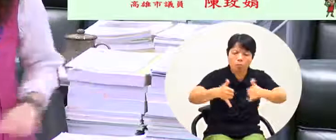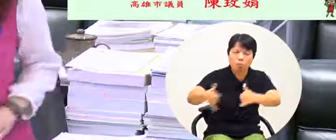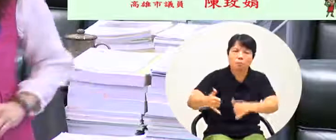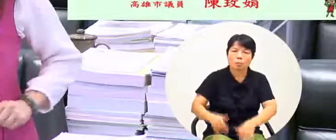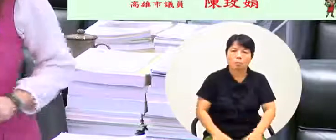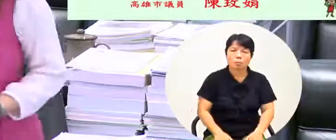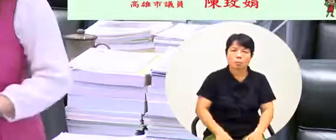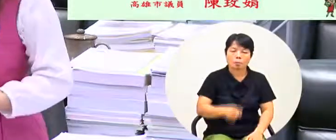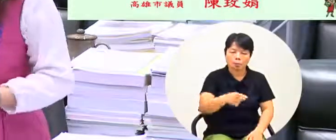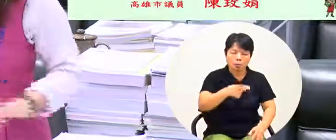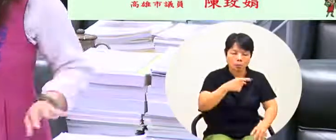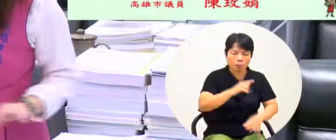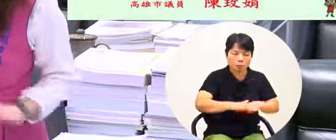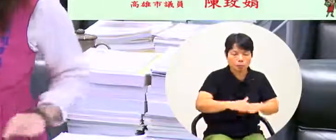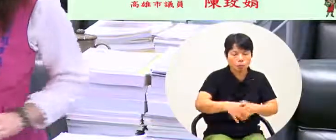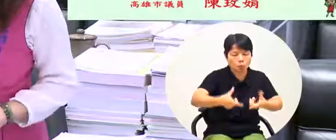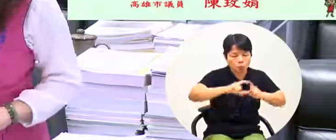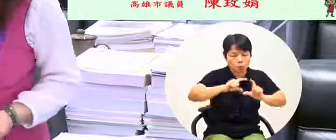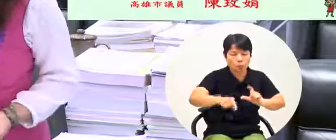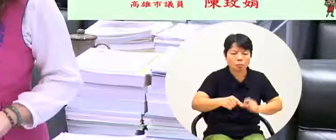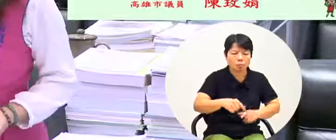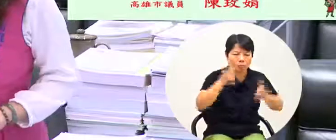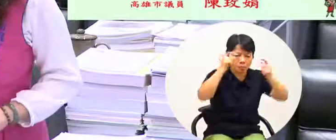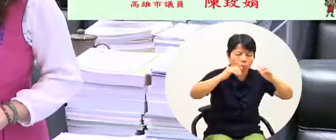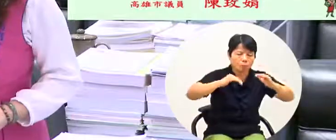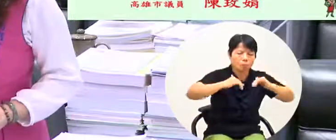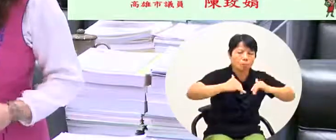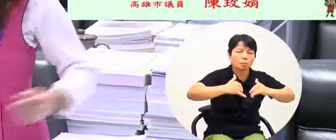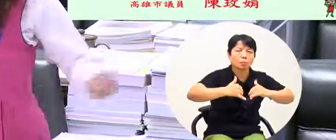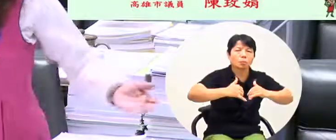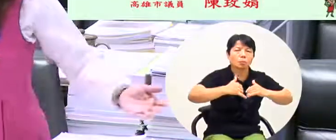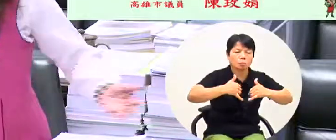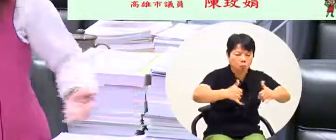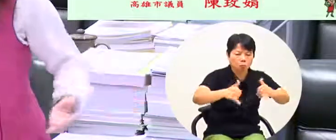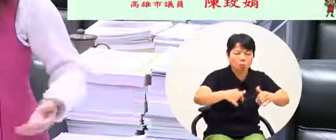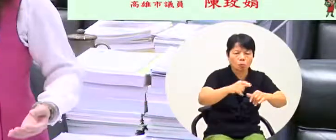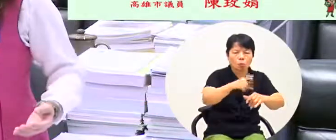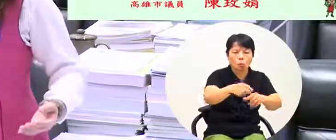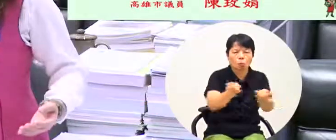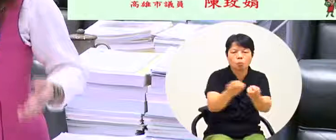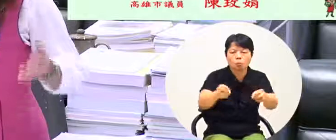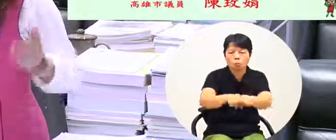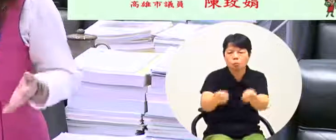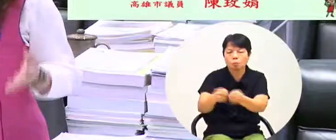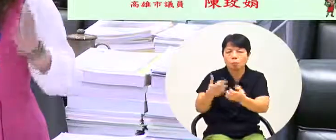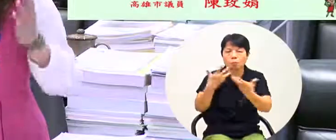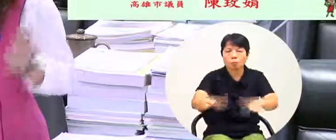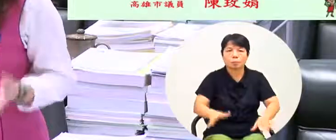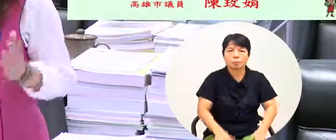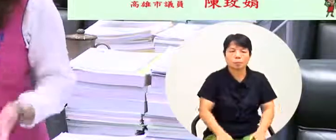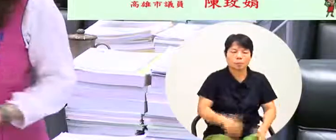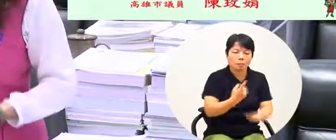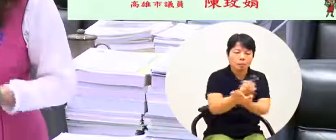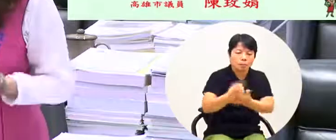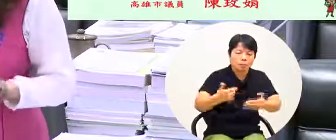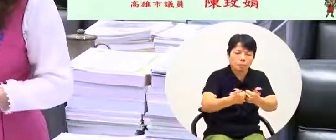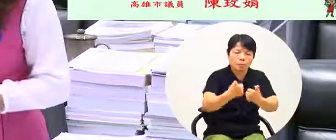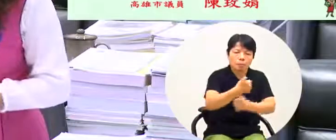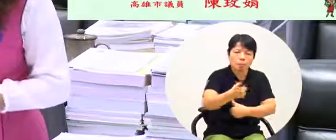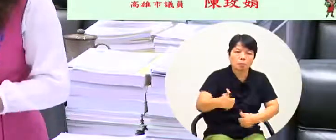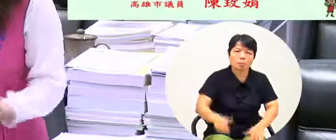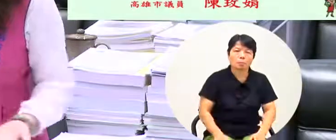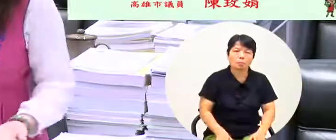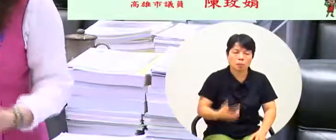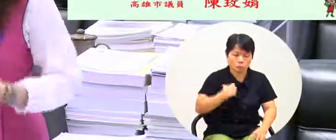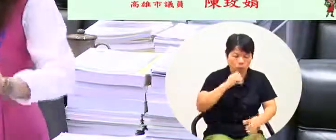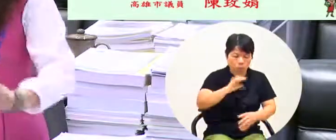被建的楼太窄，被破围完，我们第二每一个议员都会反映。那我觉得我也很高兴看到我们的公务